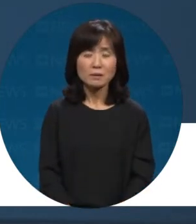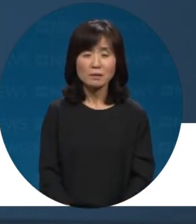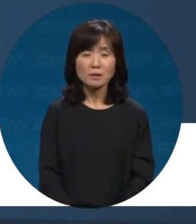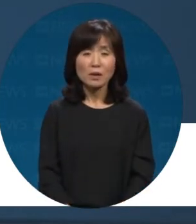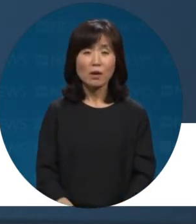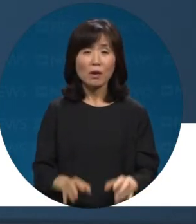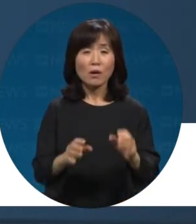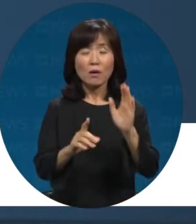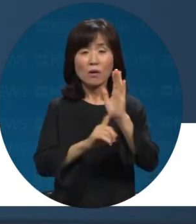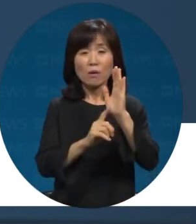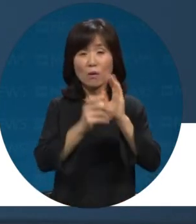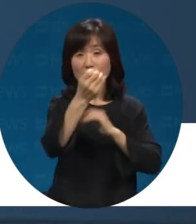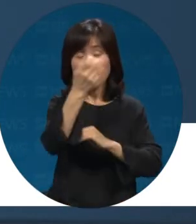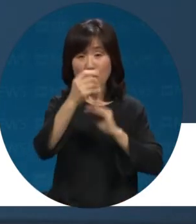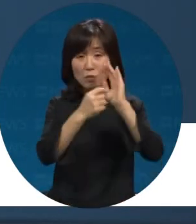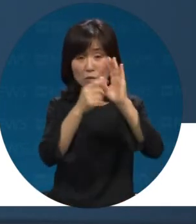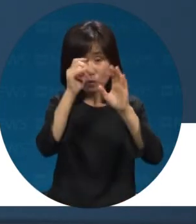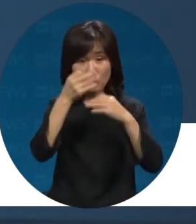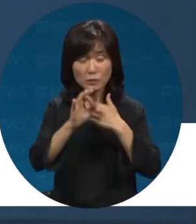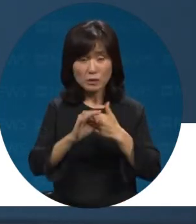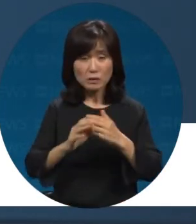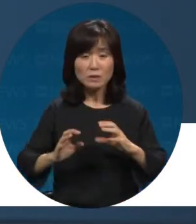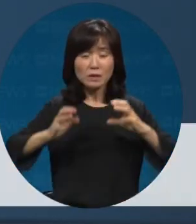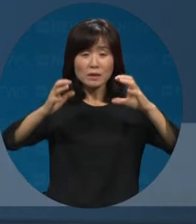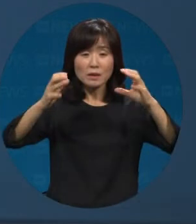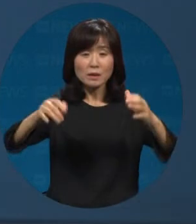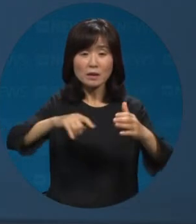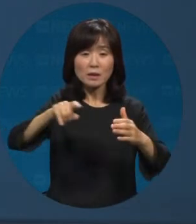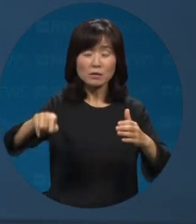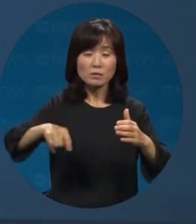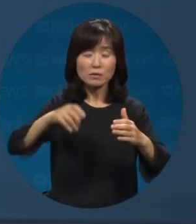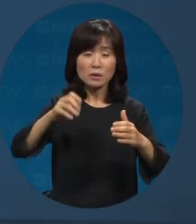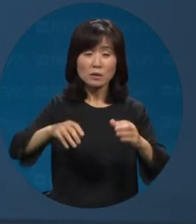뭐 언론 보도에 따르면 전 세계 기금 중에